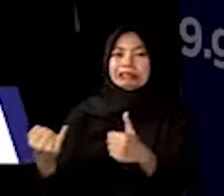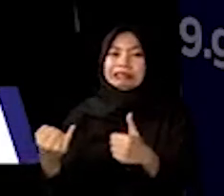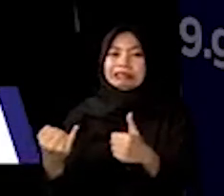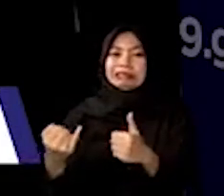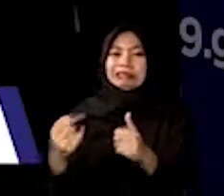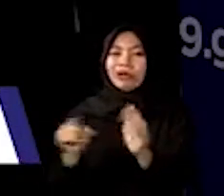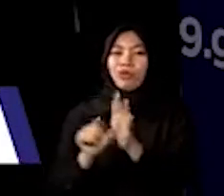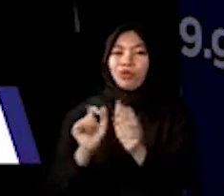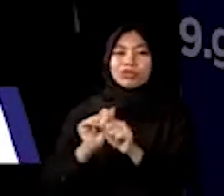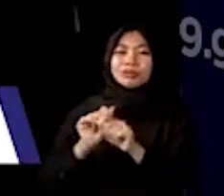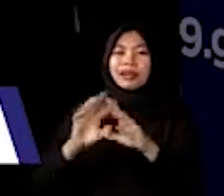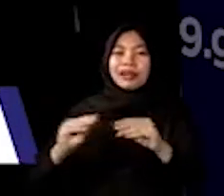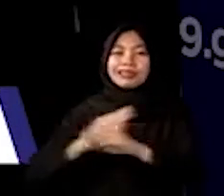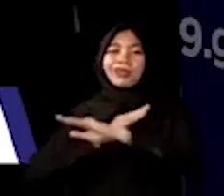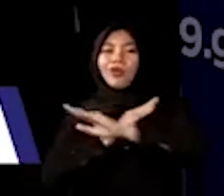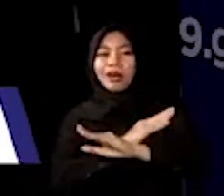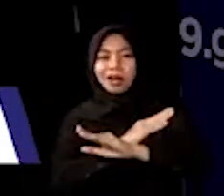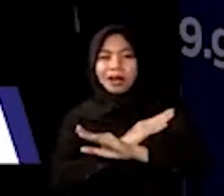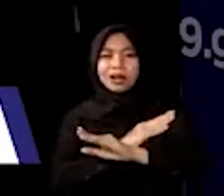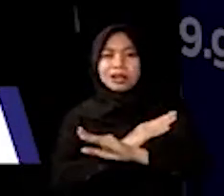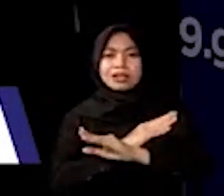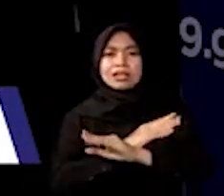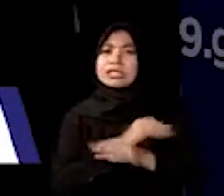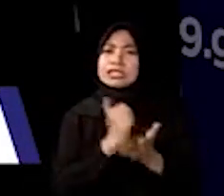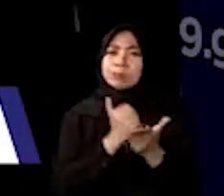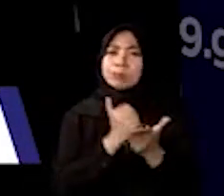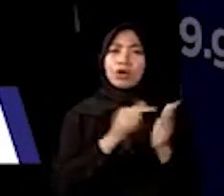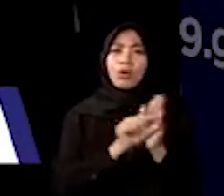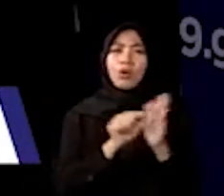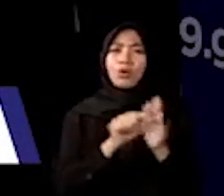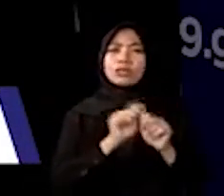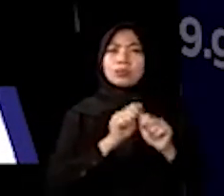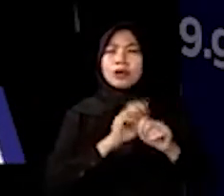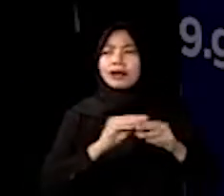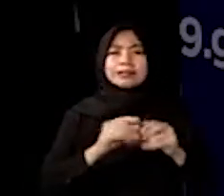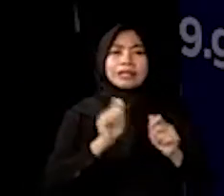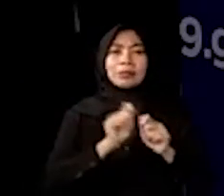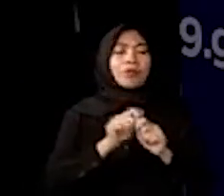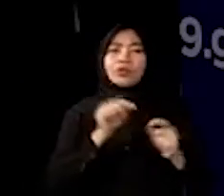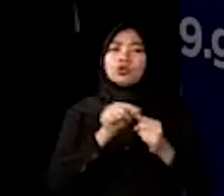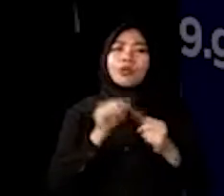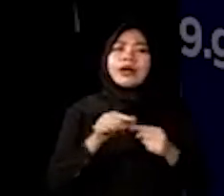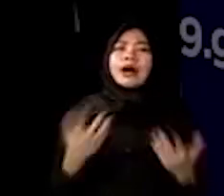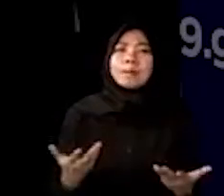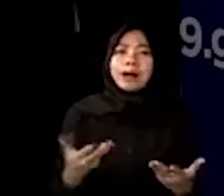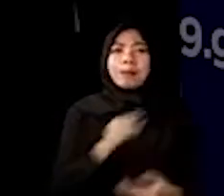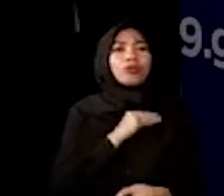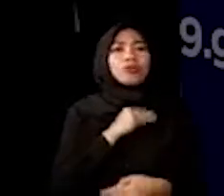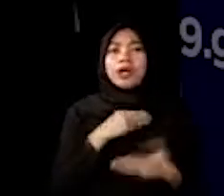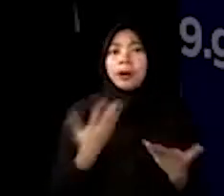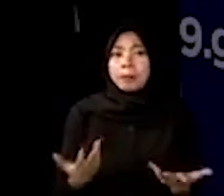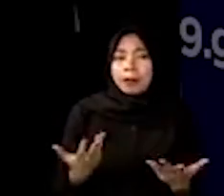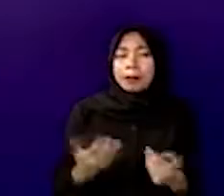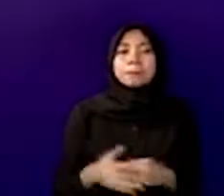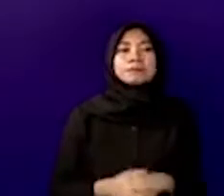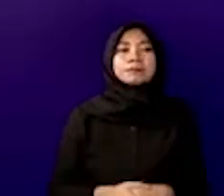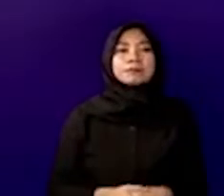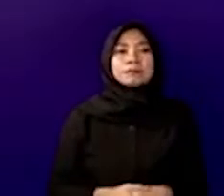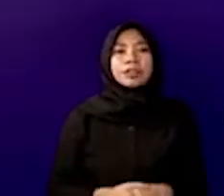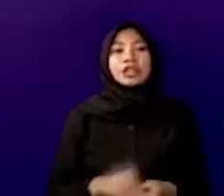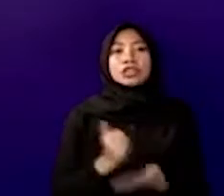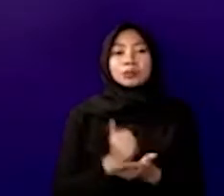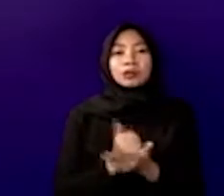tidak cukup memahami apa yang sebetulnya terjadi Pak Apa maksud dari undang-undang Cipta kerja kita jadi maksudnya adalah untuk